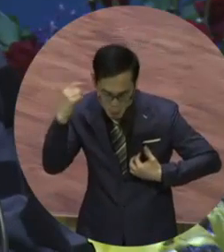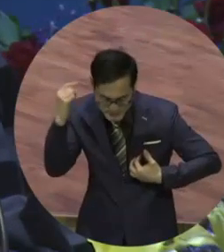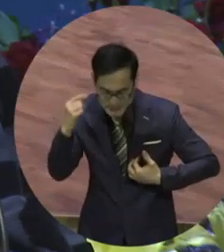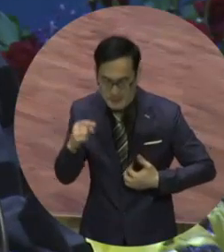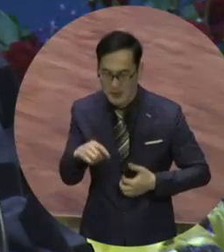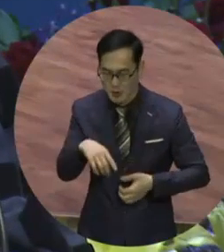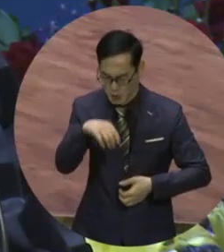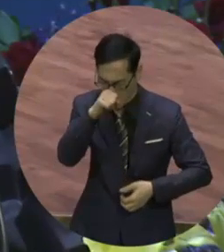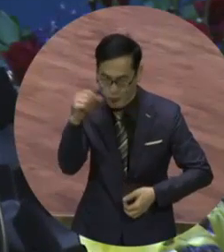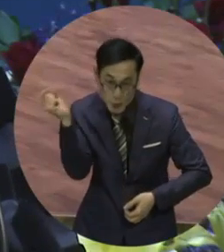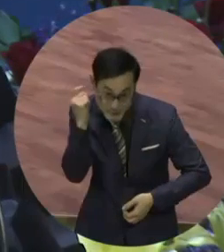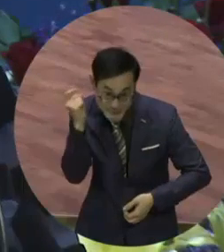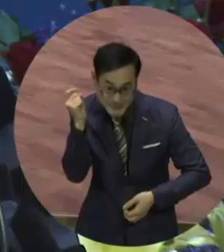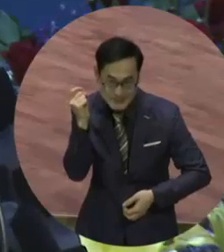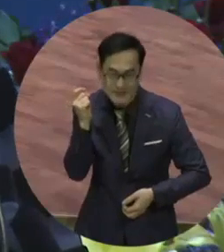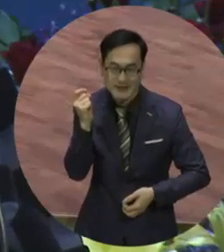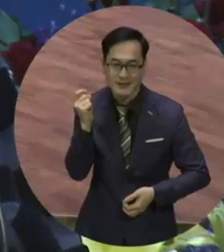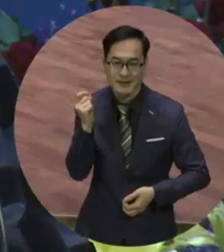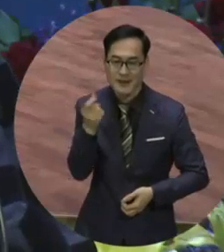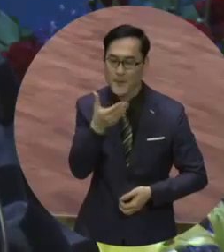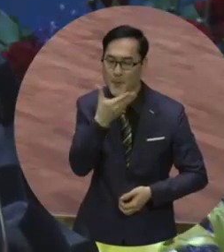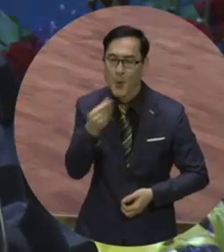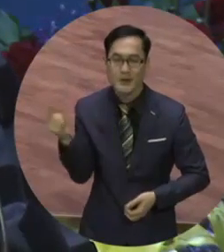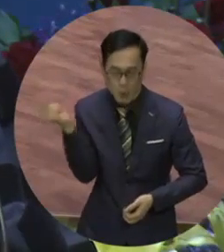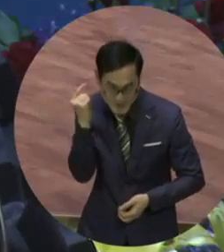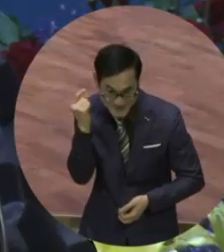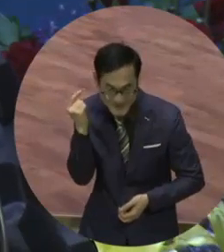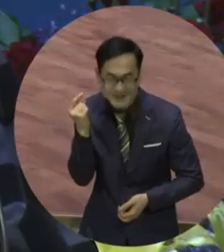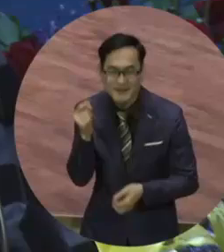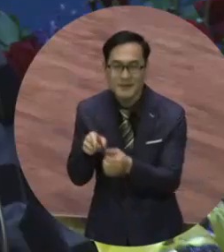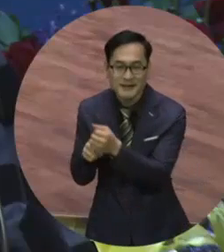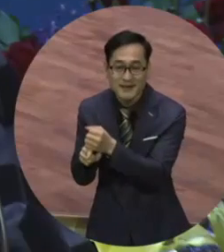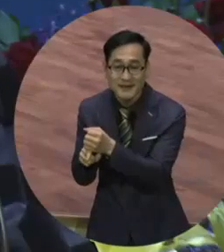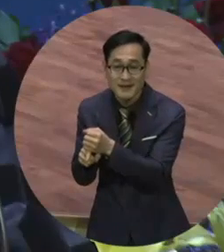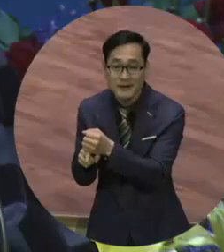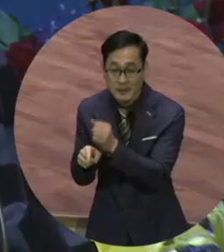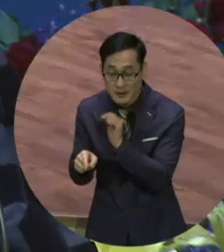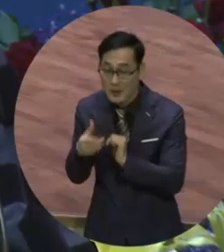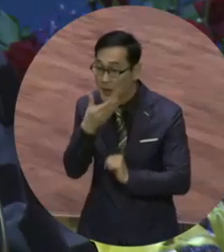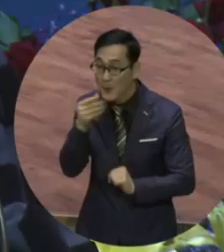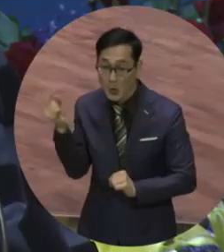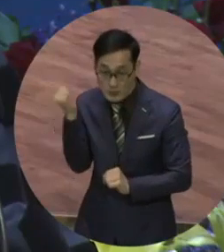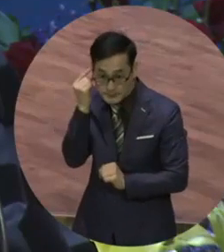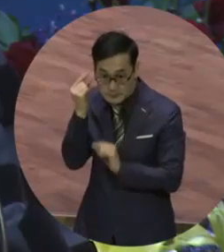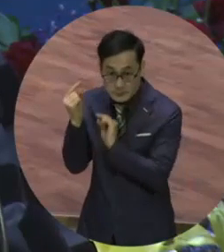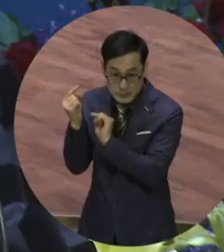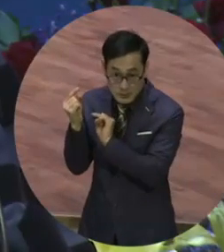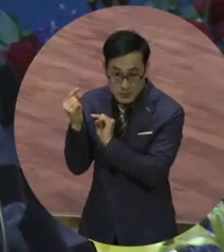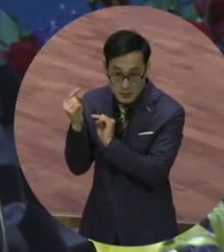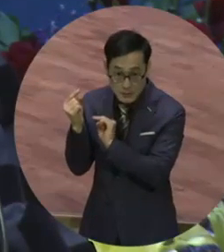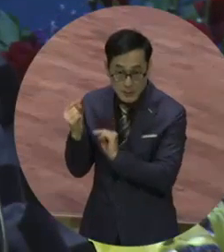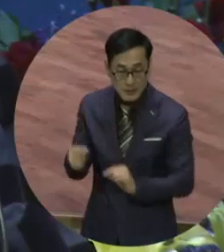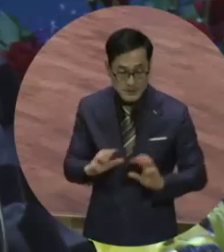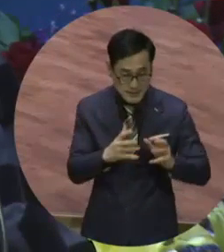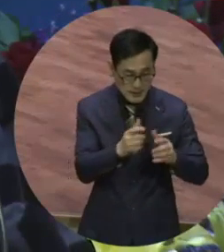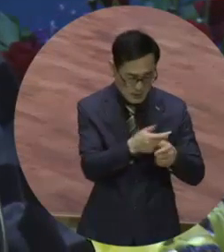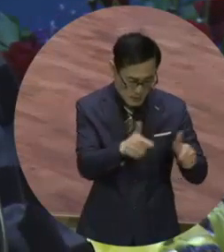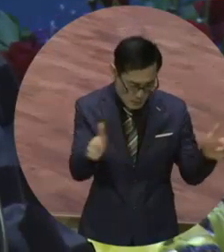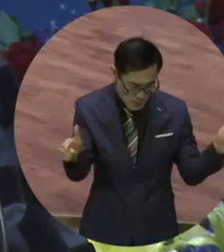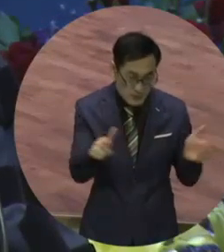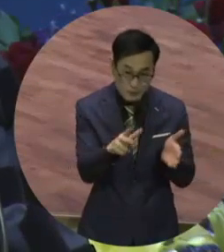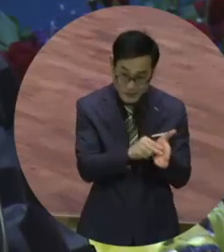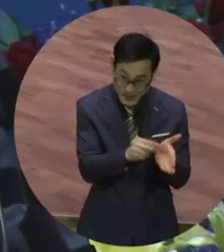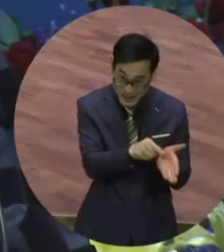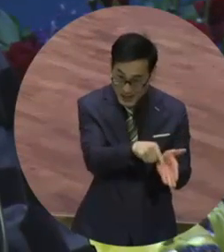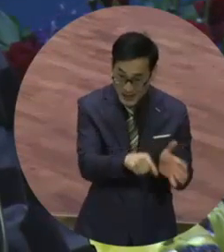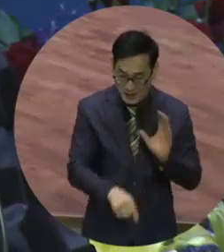뉴스. 그런데 한마디로 말하면 복음은 여러분을 이 세상에 이런저런 문제로 다